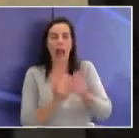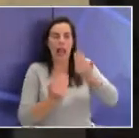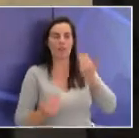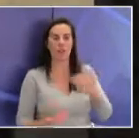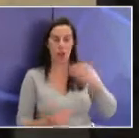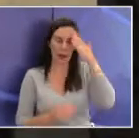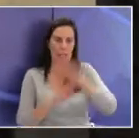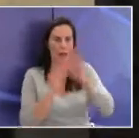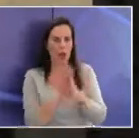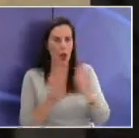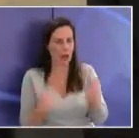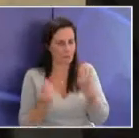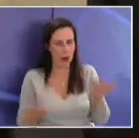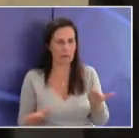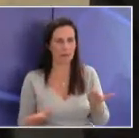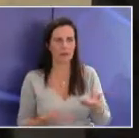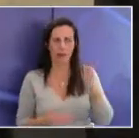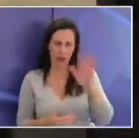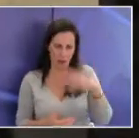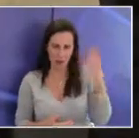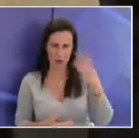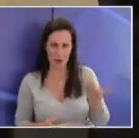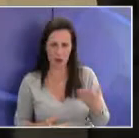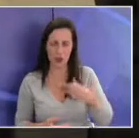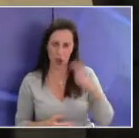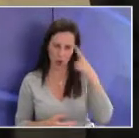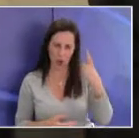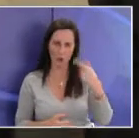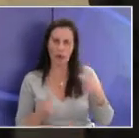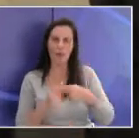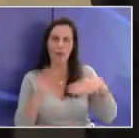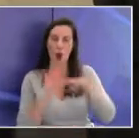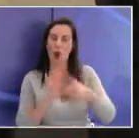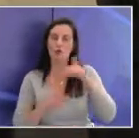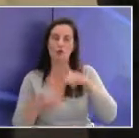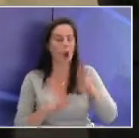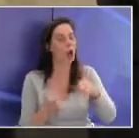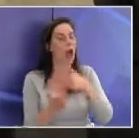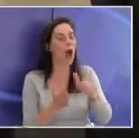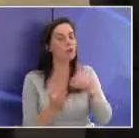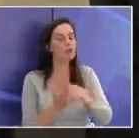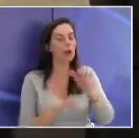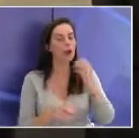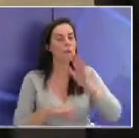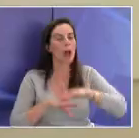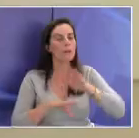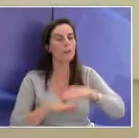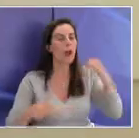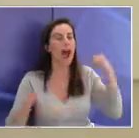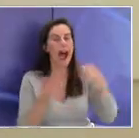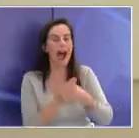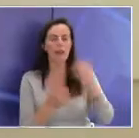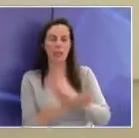שאנחנו מכירים את כל הנתונים. מה גם שכמובן ידוע שעל פי החוק ראש הממשלה יכול להמשיך ולכהן עד פסק דין